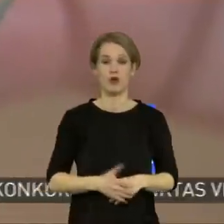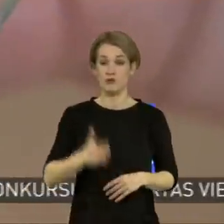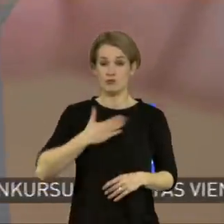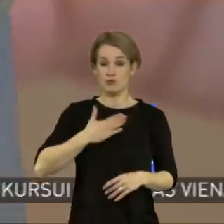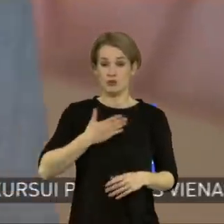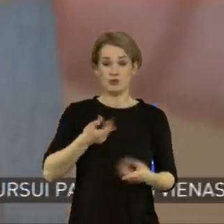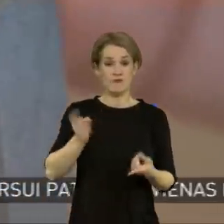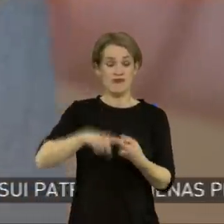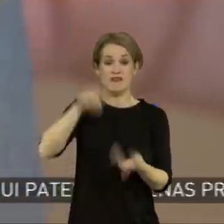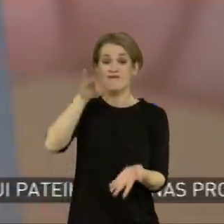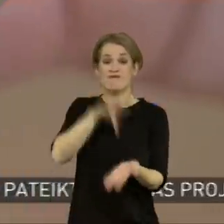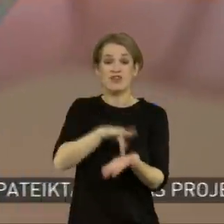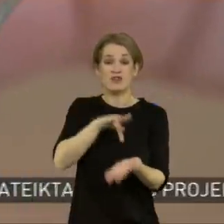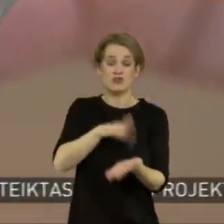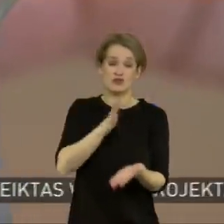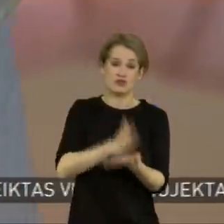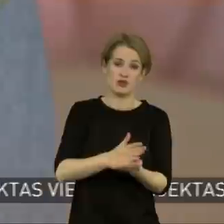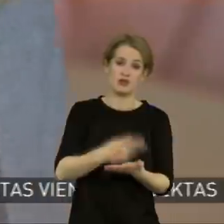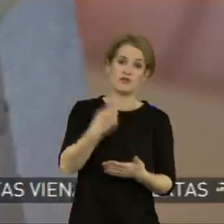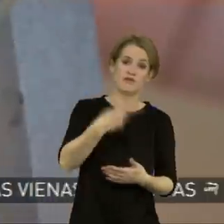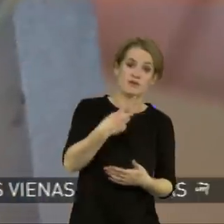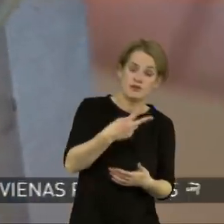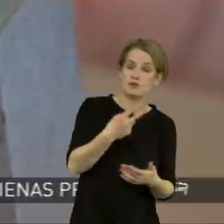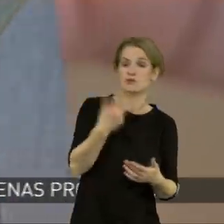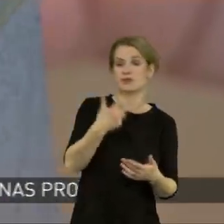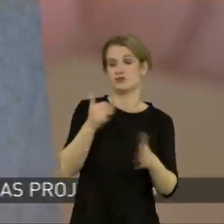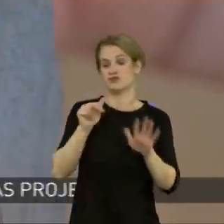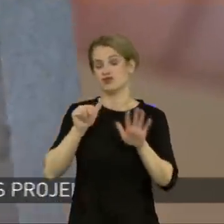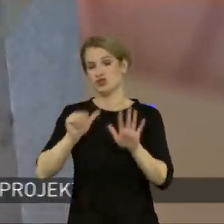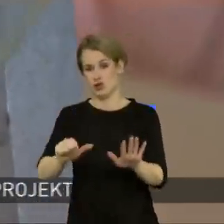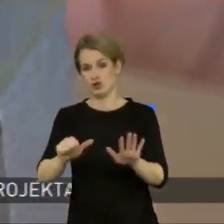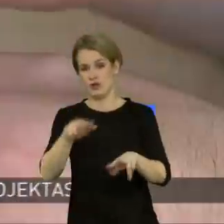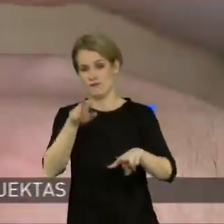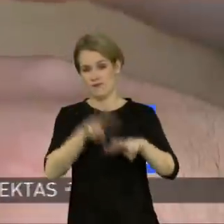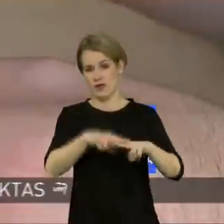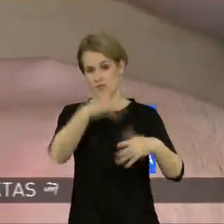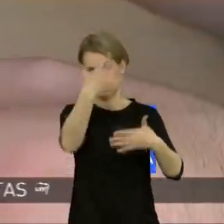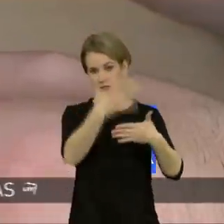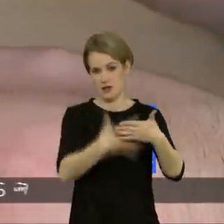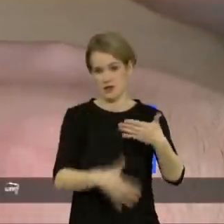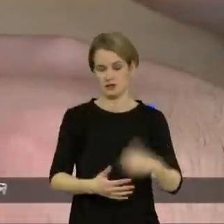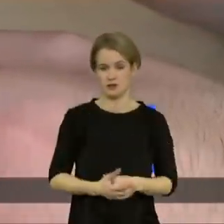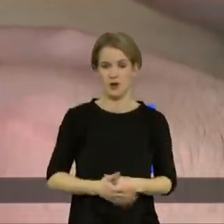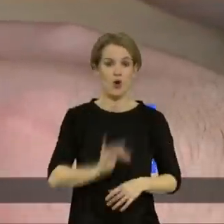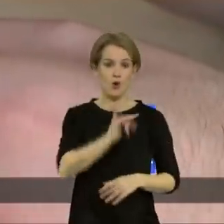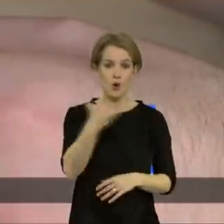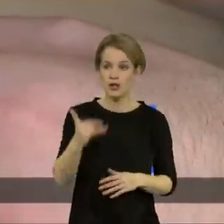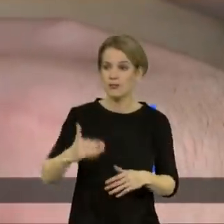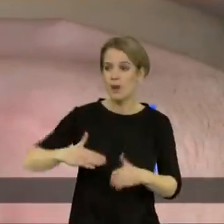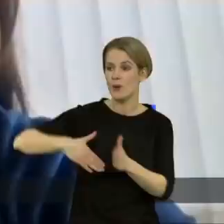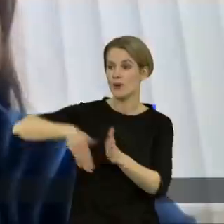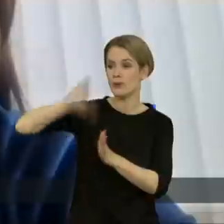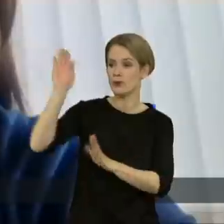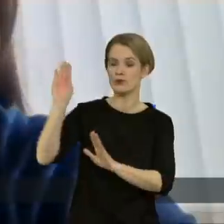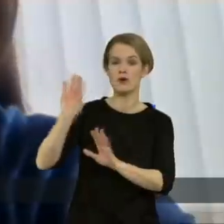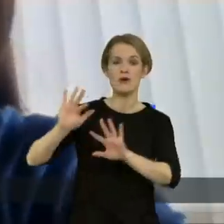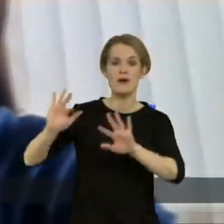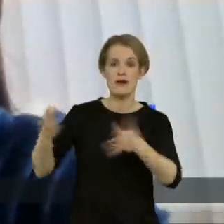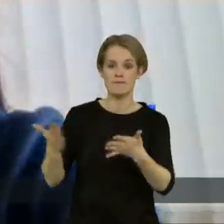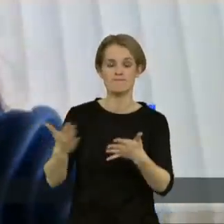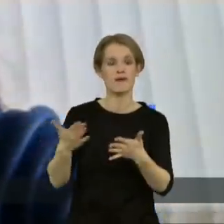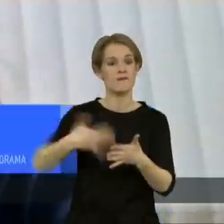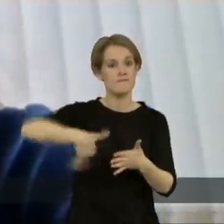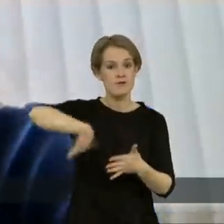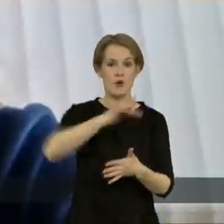– 29-36. Tačiau kaip gerinti kokybę, partijos mato skirtingai. Kad kiekvienas Lietuvos vaikas turėtų